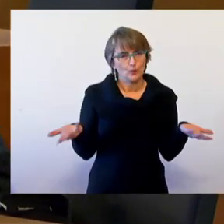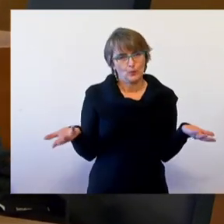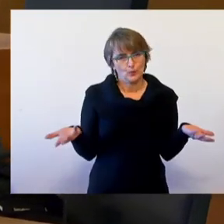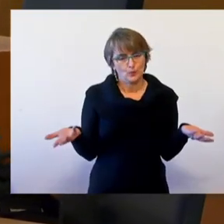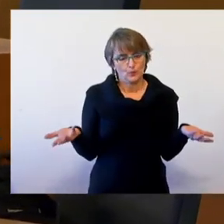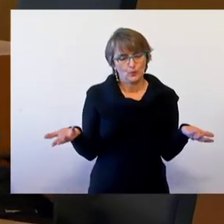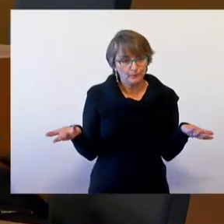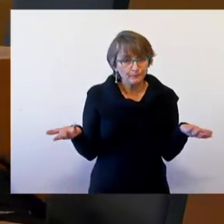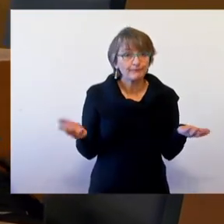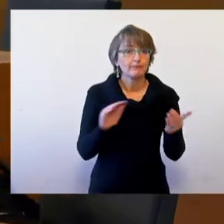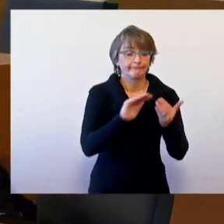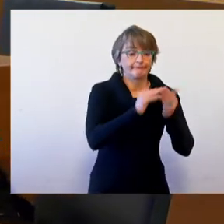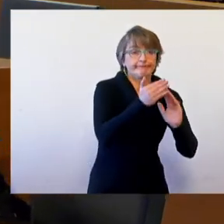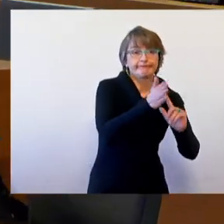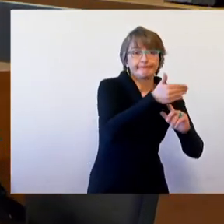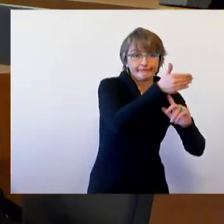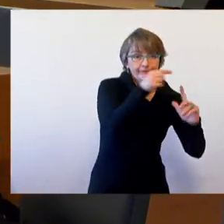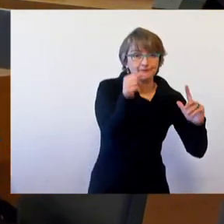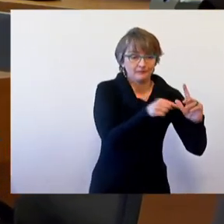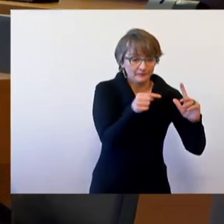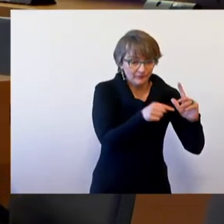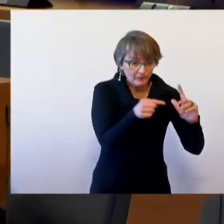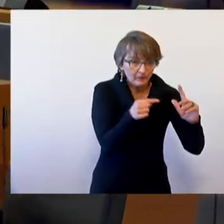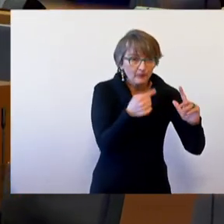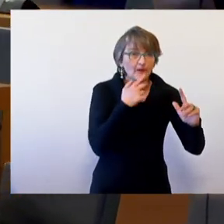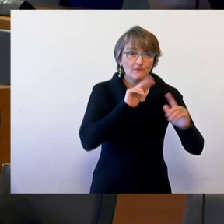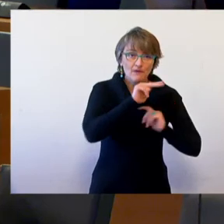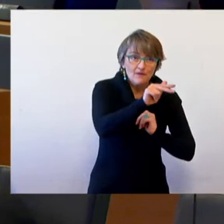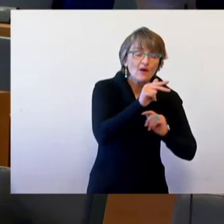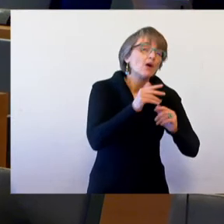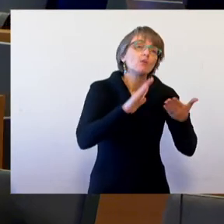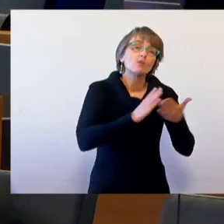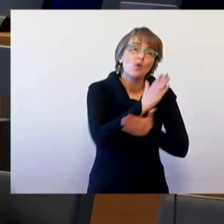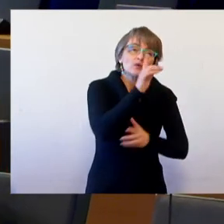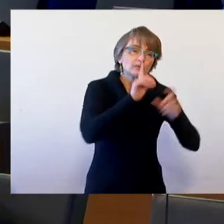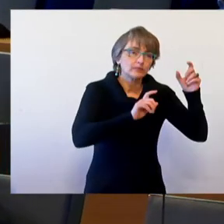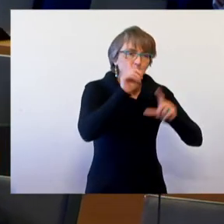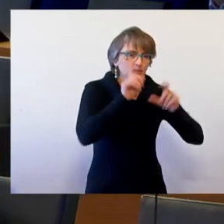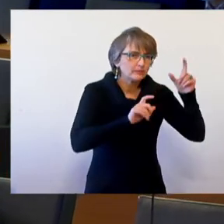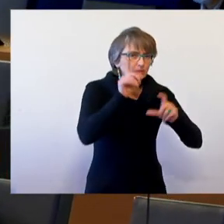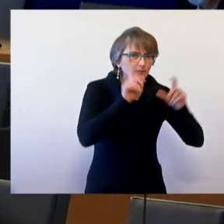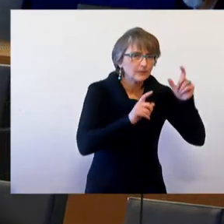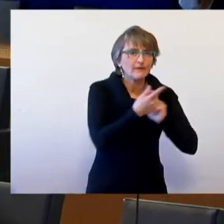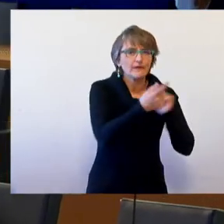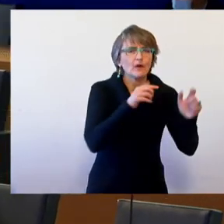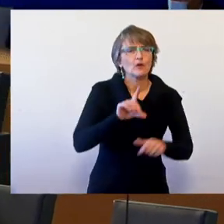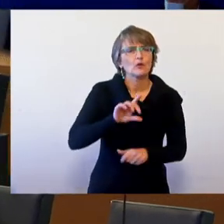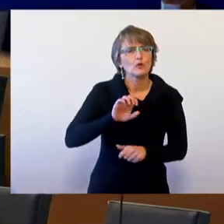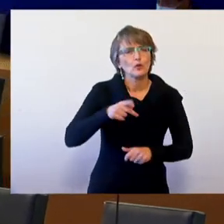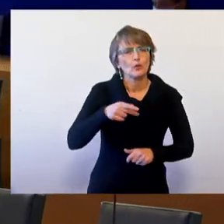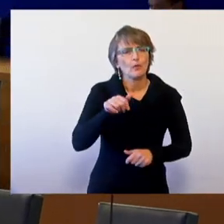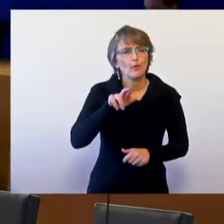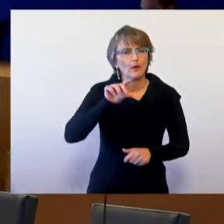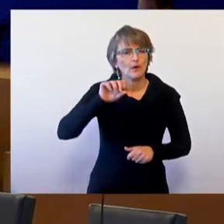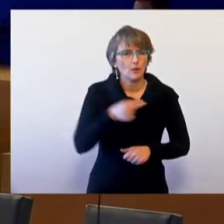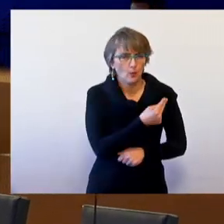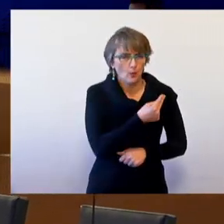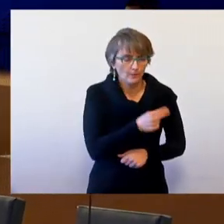Pour le pavillon populaire, l'année s'ouvrira par la présentation d'un projet photographique inédit de Raymond Depardon. À l'été, ce sera